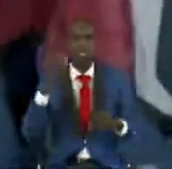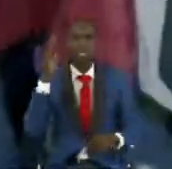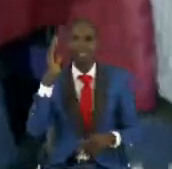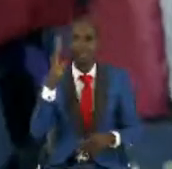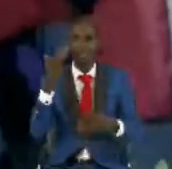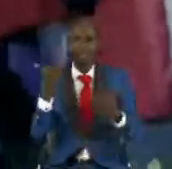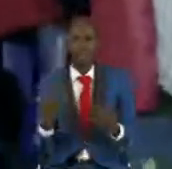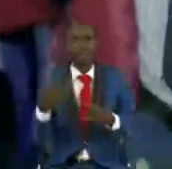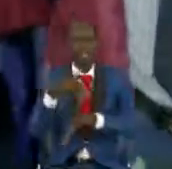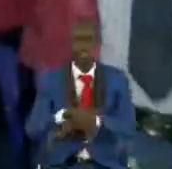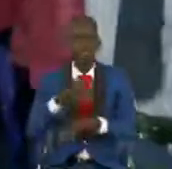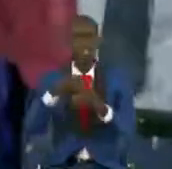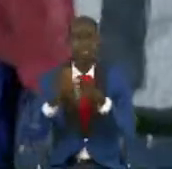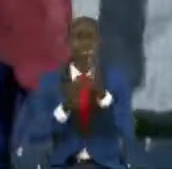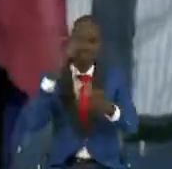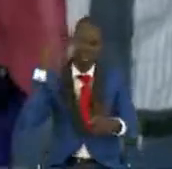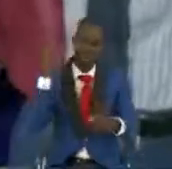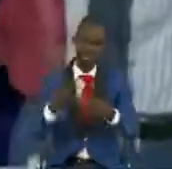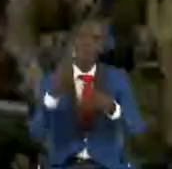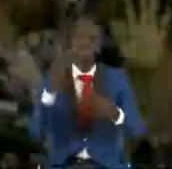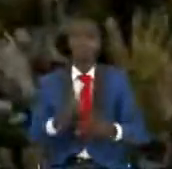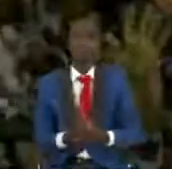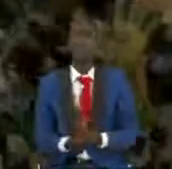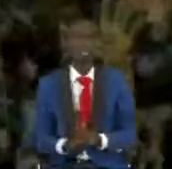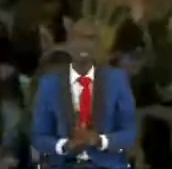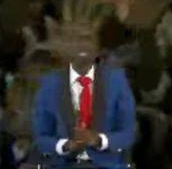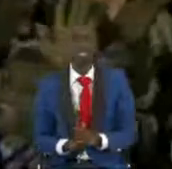Témoignage ce soir au nom de Jésus.